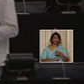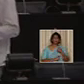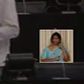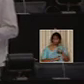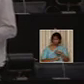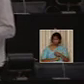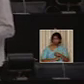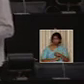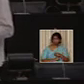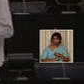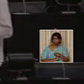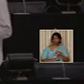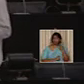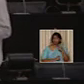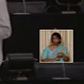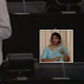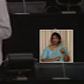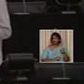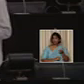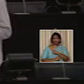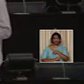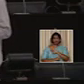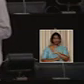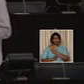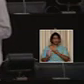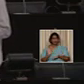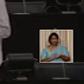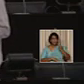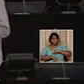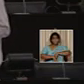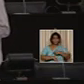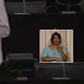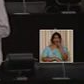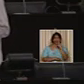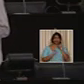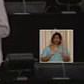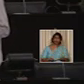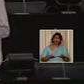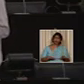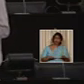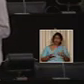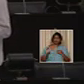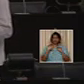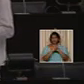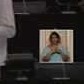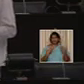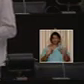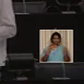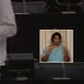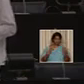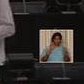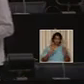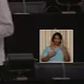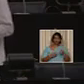एवगेम एमणिसा उन्वहंसे गे पिटत्ती मत पै दोलह प्रमादुना अदाल फ्लाइट नग्गंड बेरुना